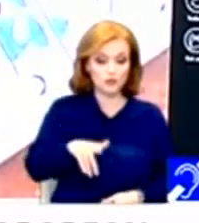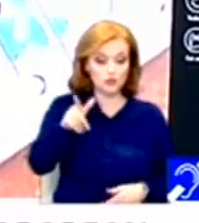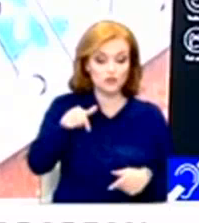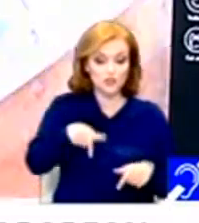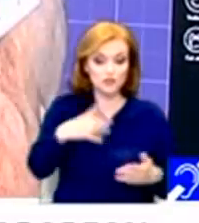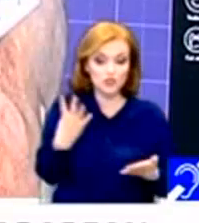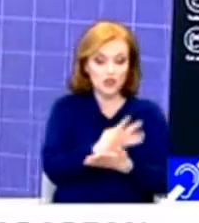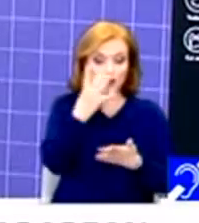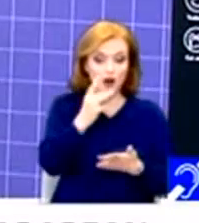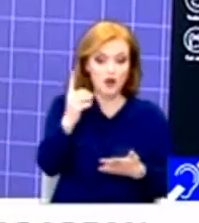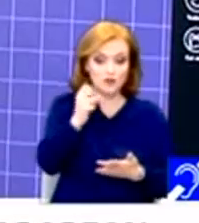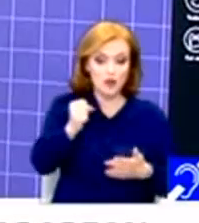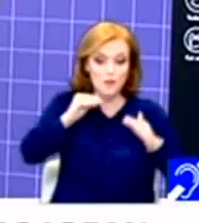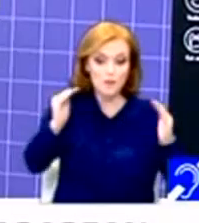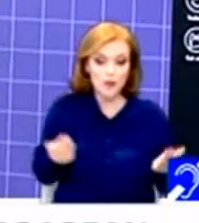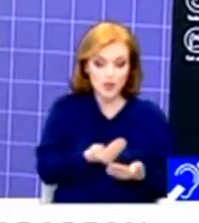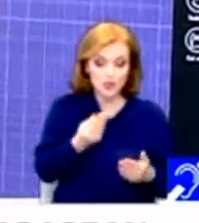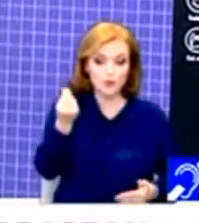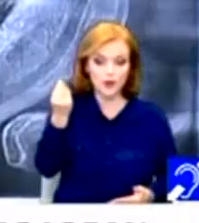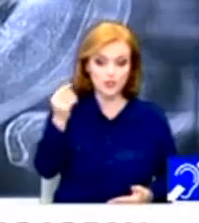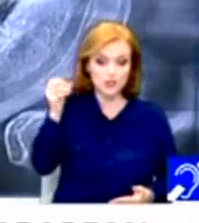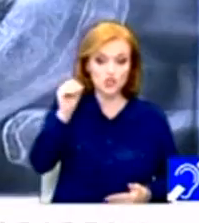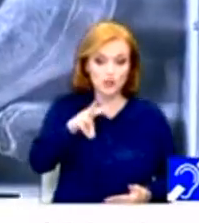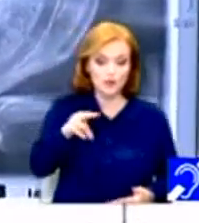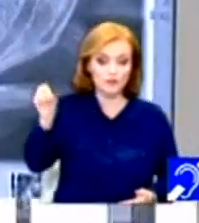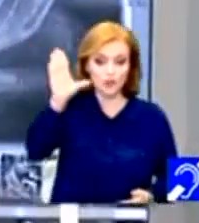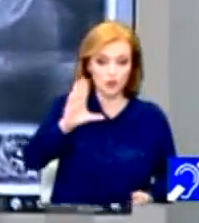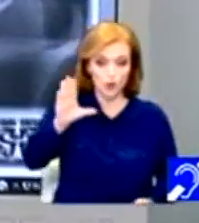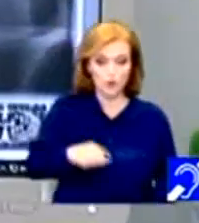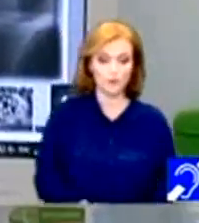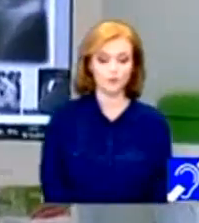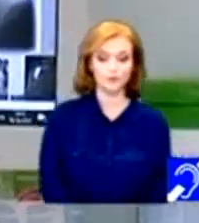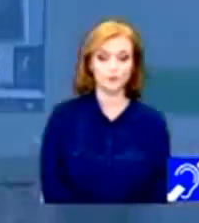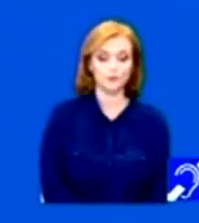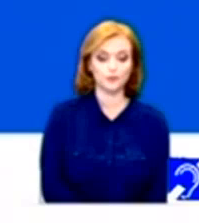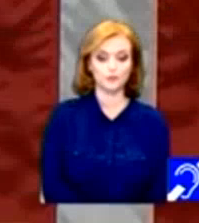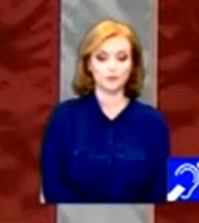ori mai mici decât cele din Europa, dar și noile curse aeriene low-cost spre Chișinău.